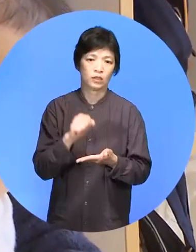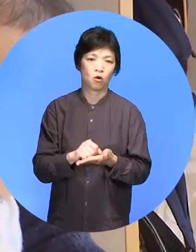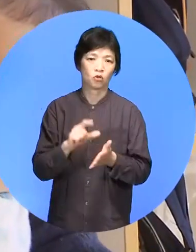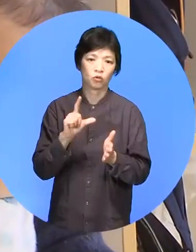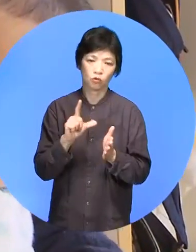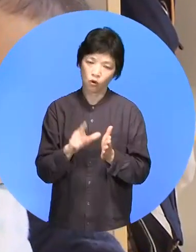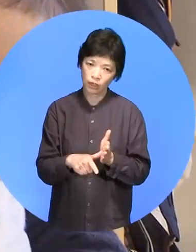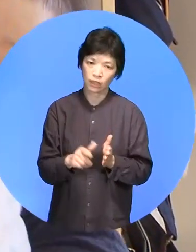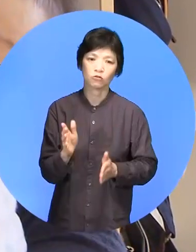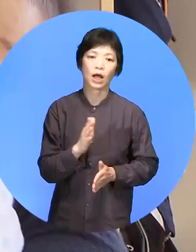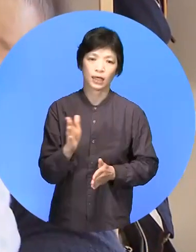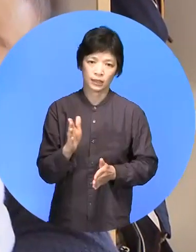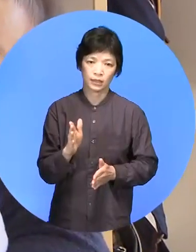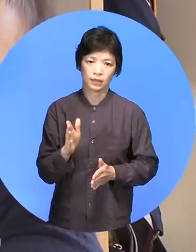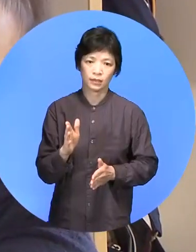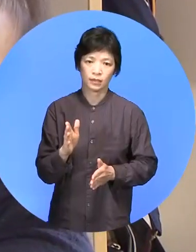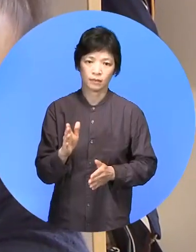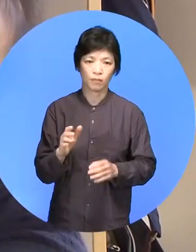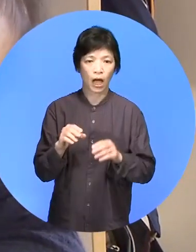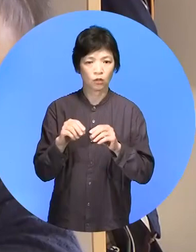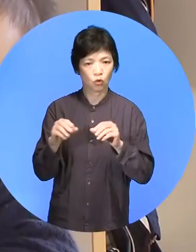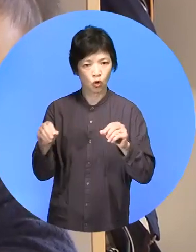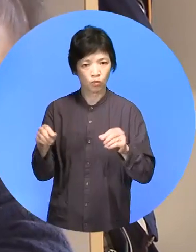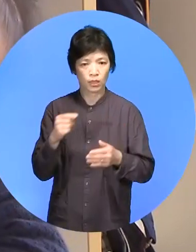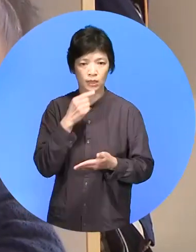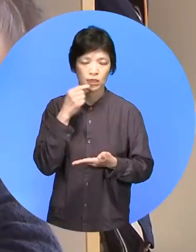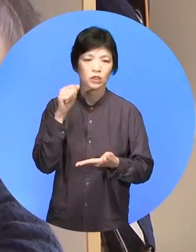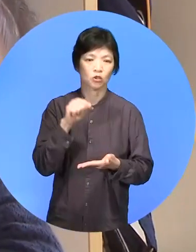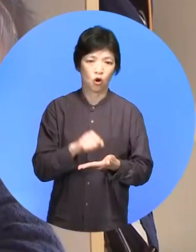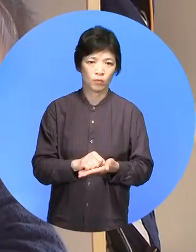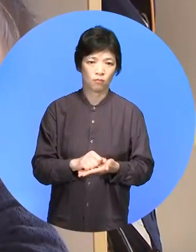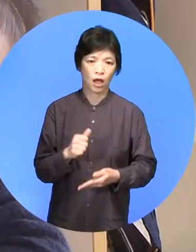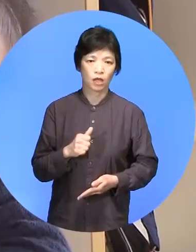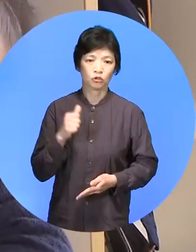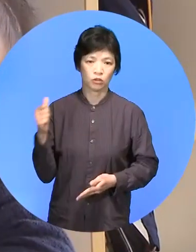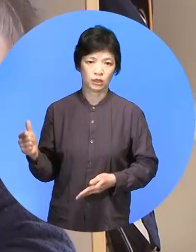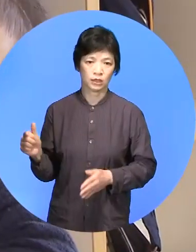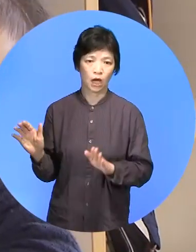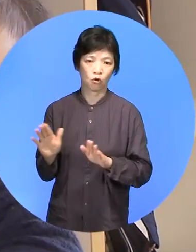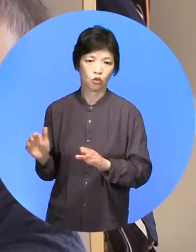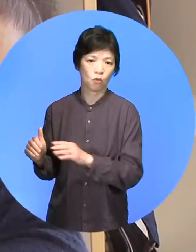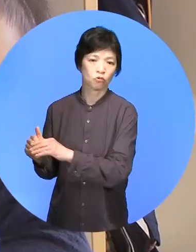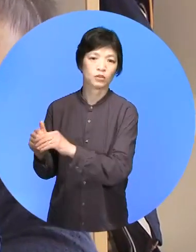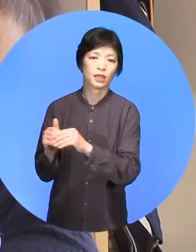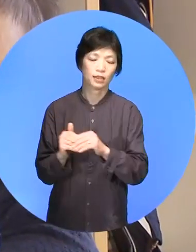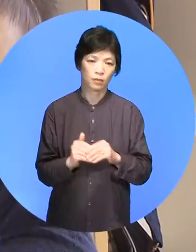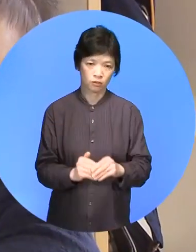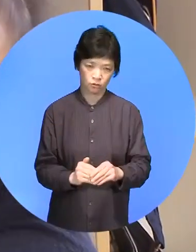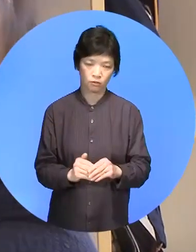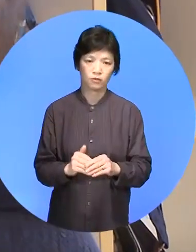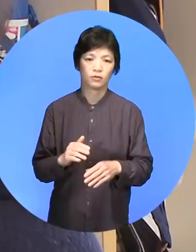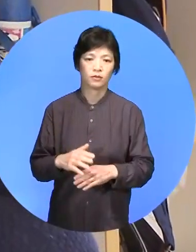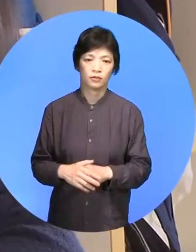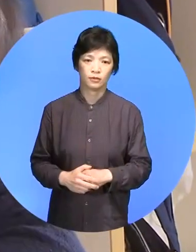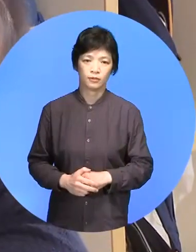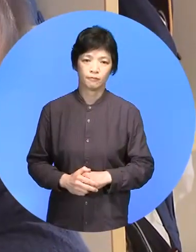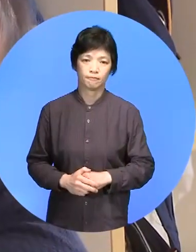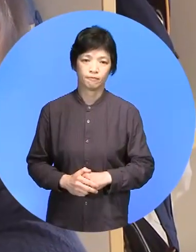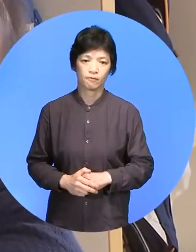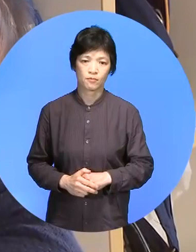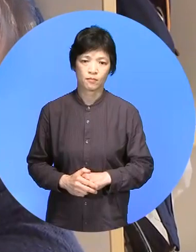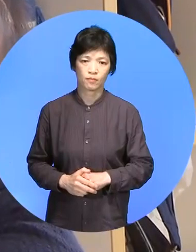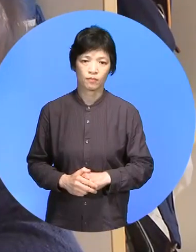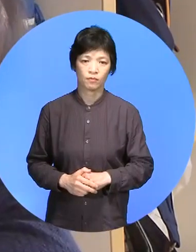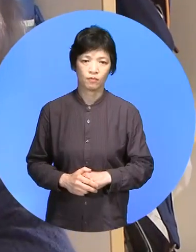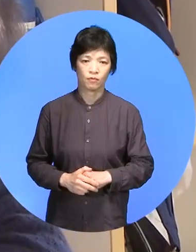けですね。あと週末が旦那がちょっと子供を連れてくるっていう時にここ利用させてもらっています。居